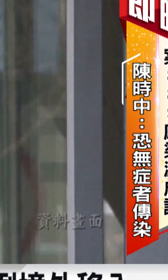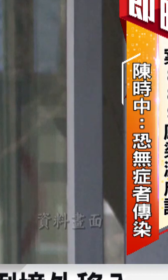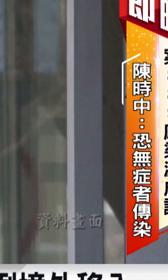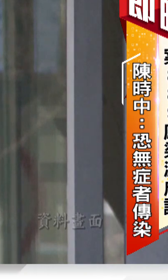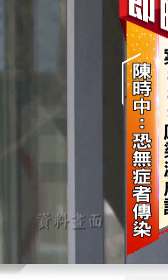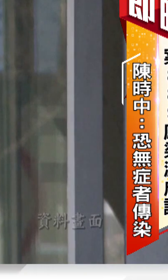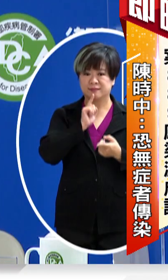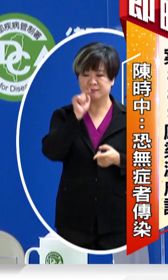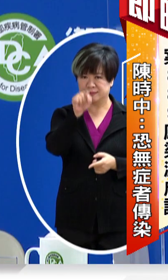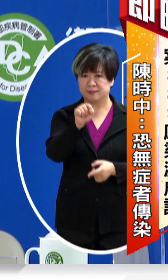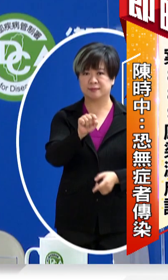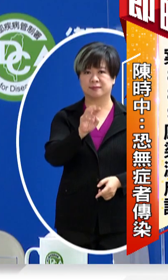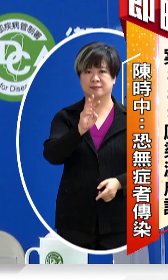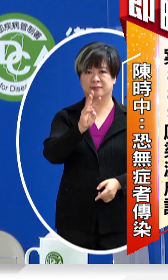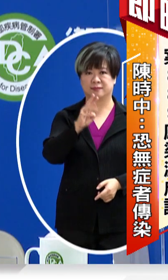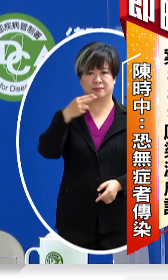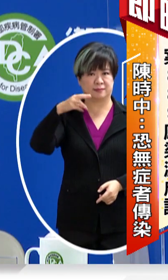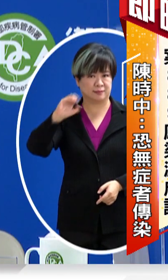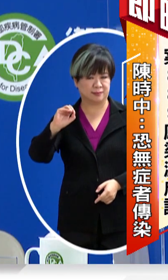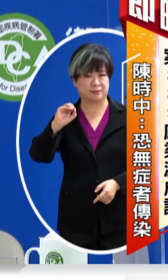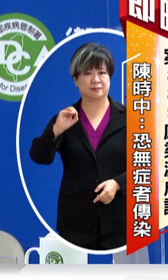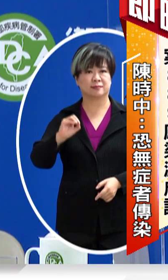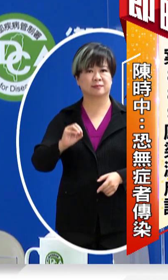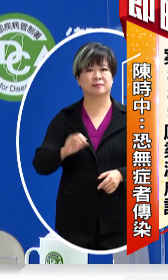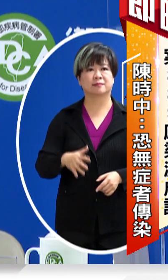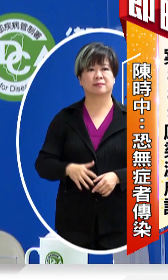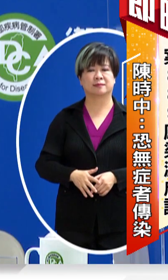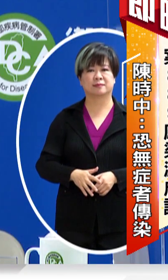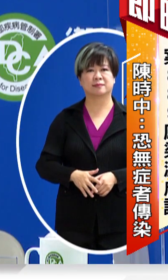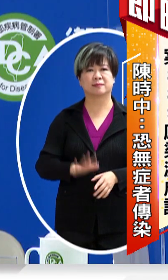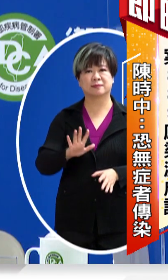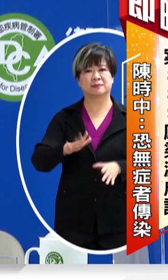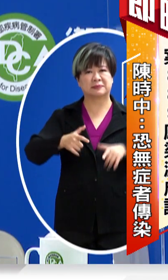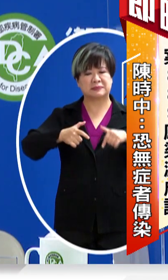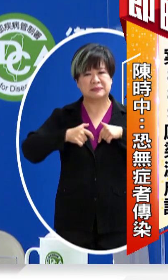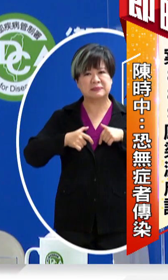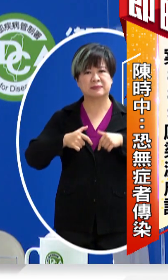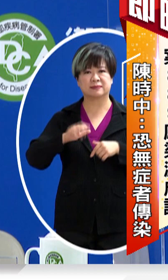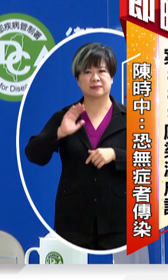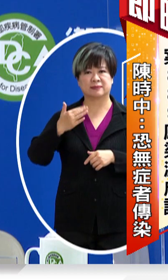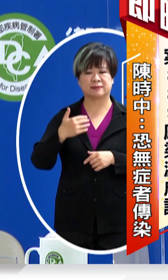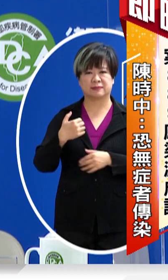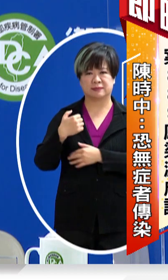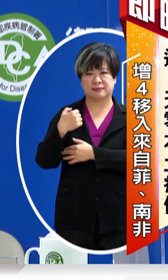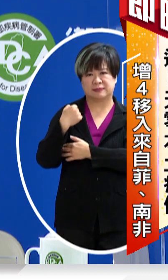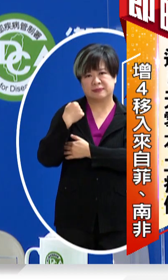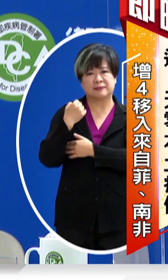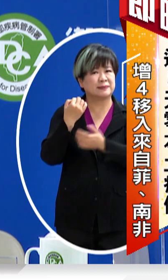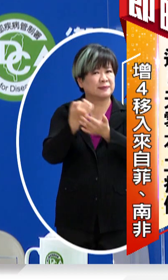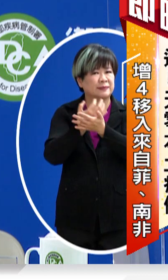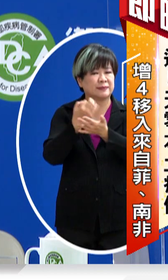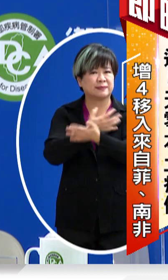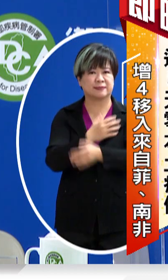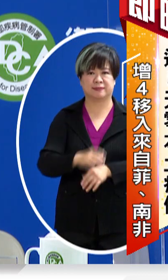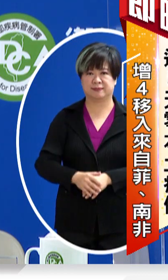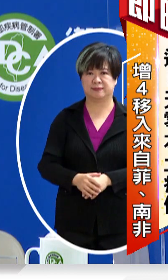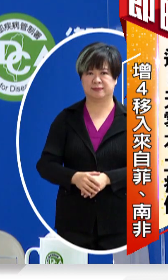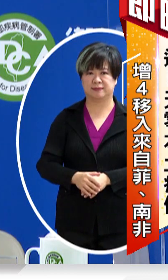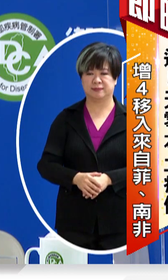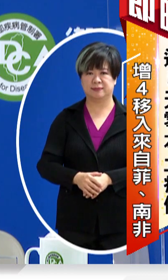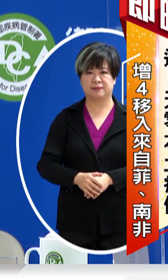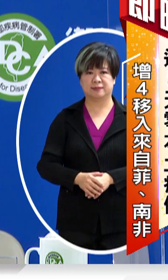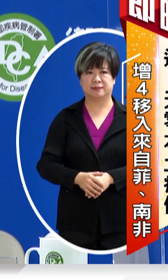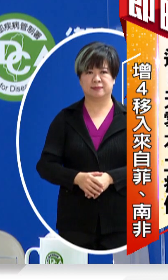WHO 应该是说有心缺力了哈，有些的心，但是欠缺些的绝对的商业力量